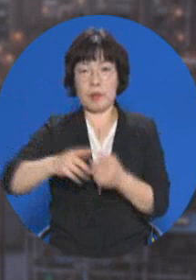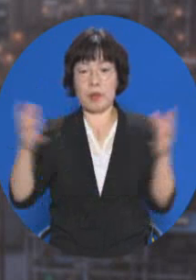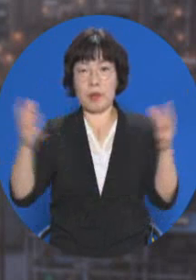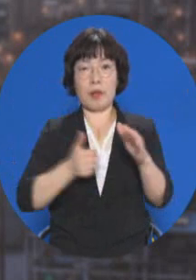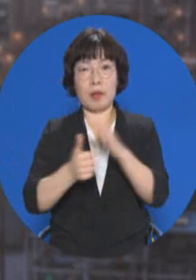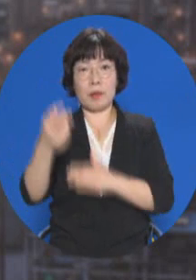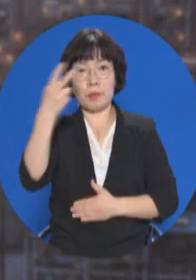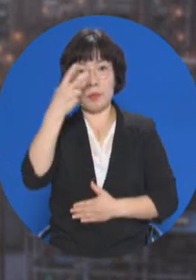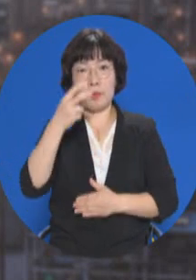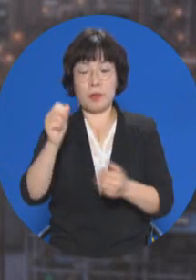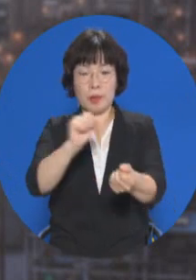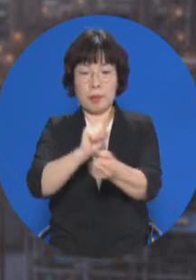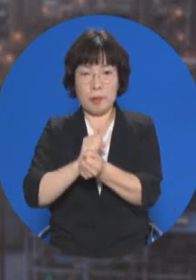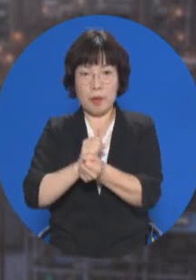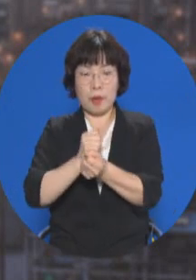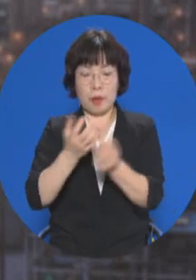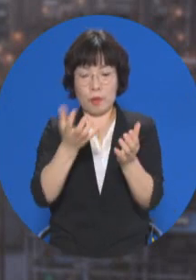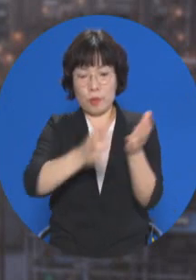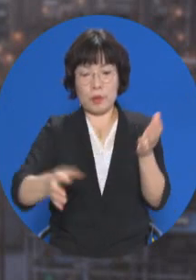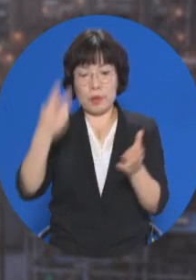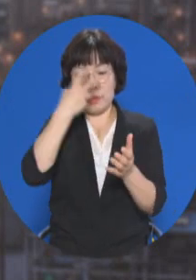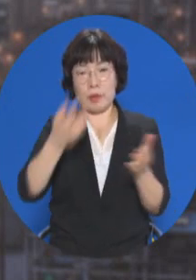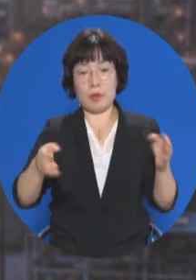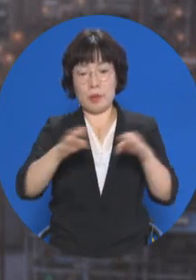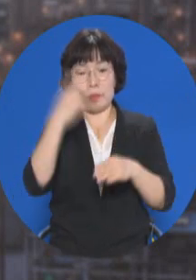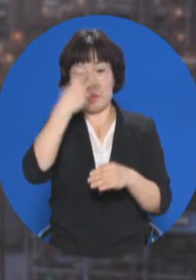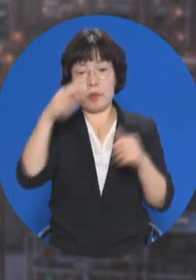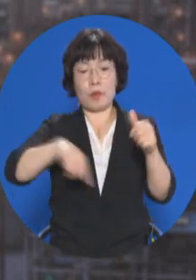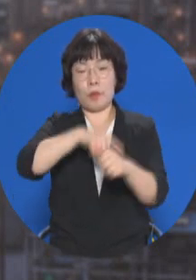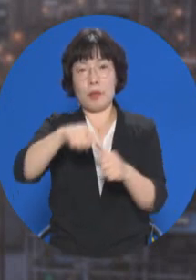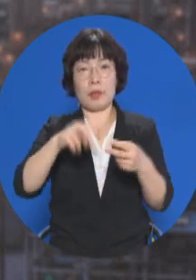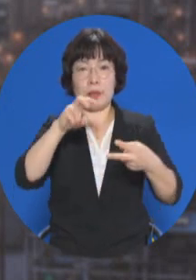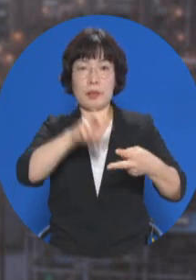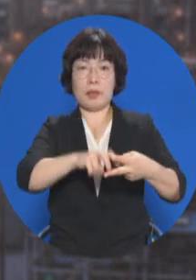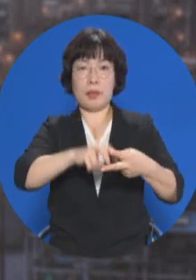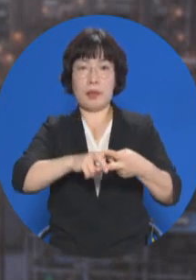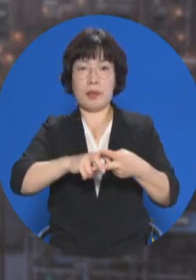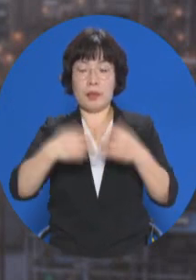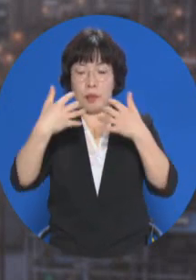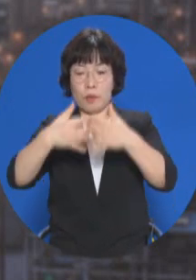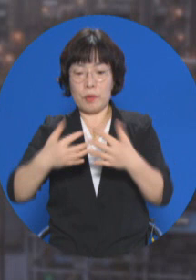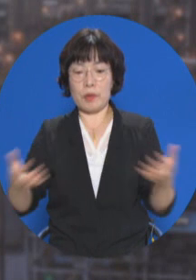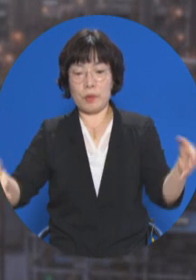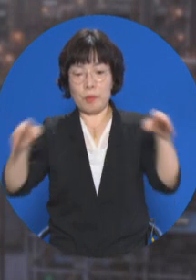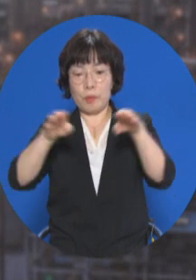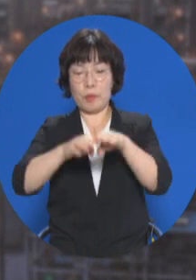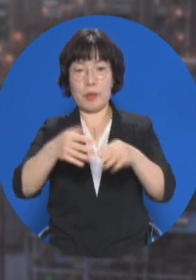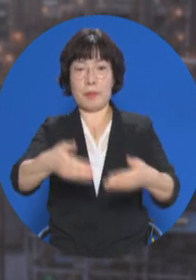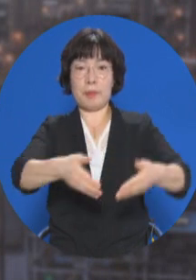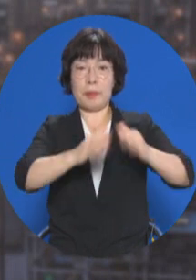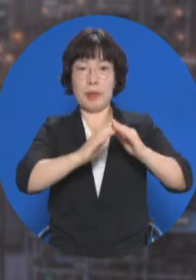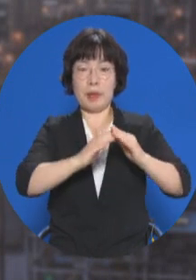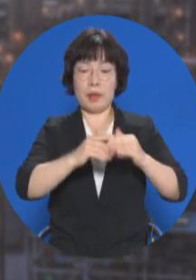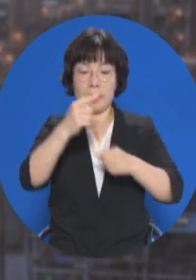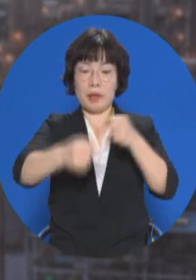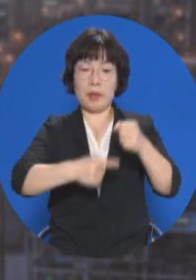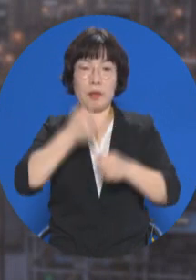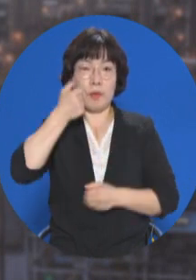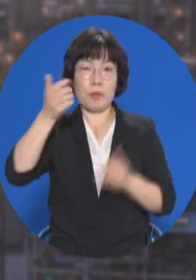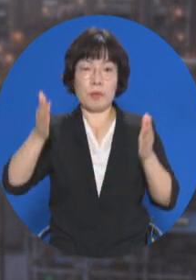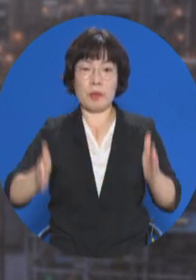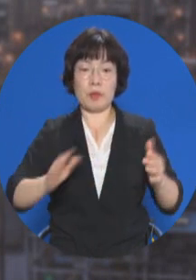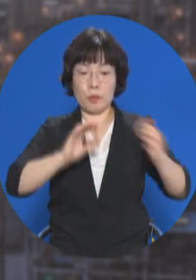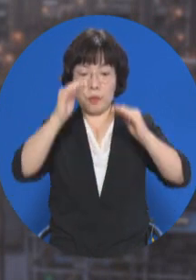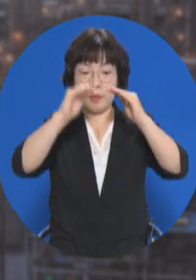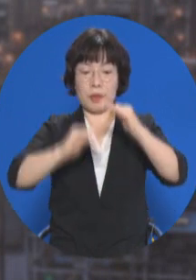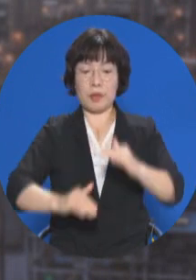합동조사와 오염물질 배출시설 공개, 환경감시센터 및 대기오염물질 측정망 설치 등 1년 5개월 동안